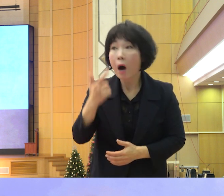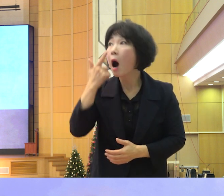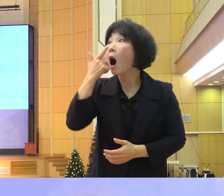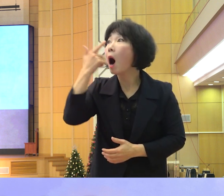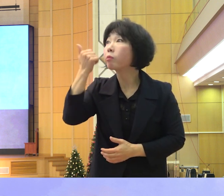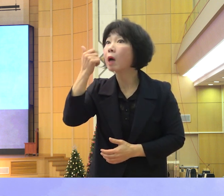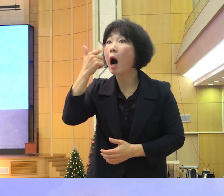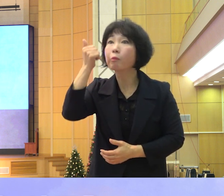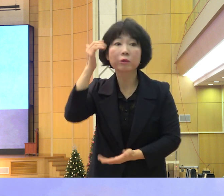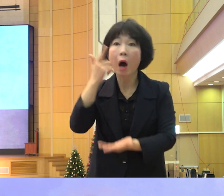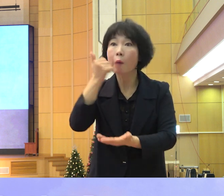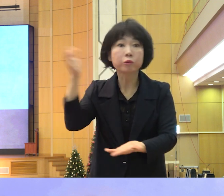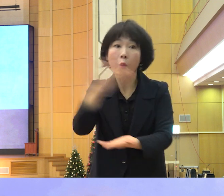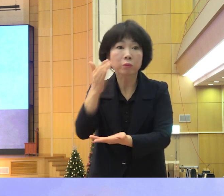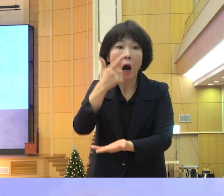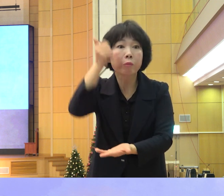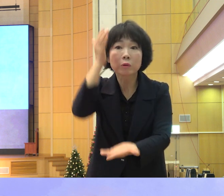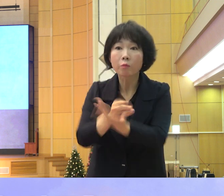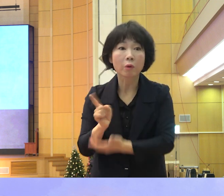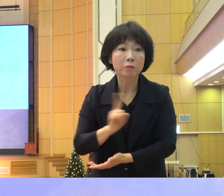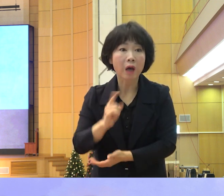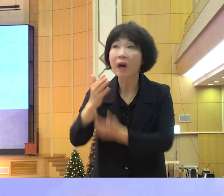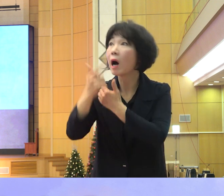여러분 세상에 이것저것 다 있어도